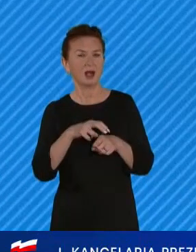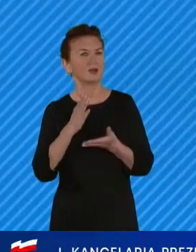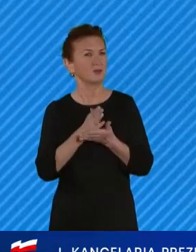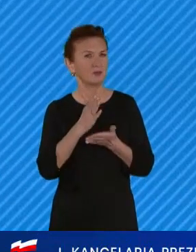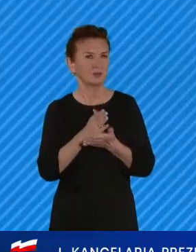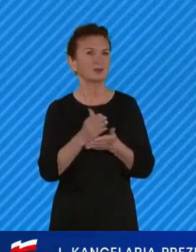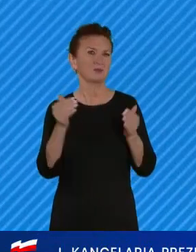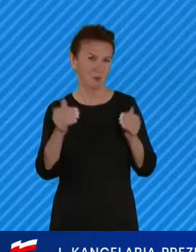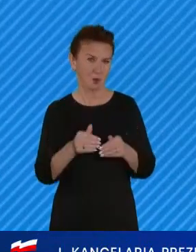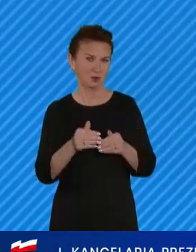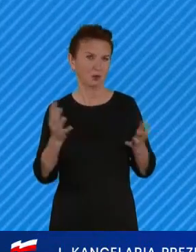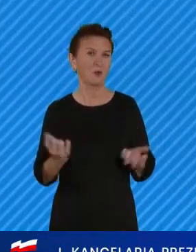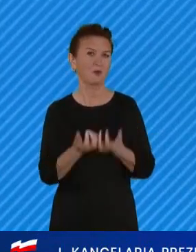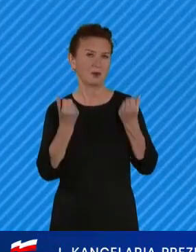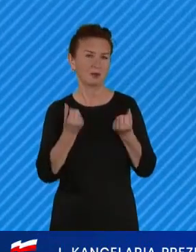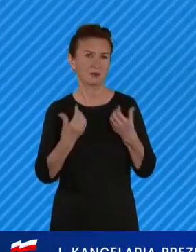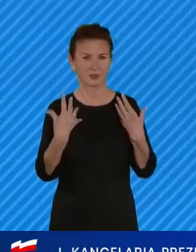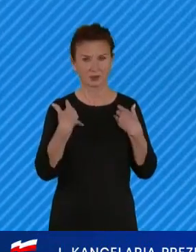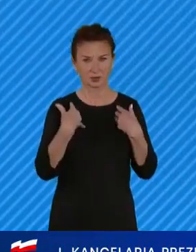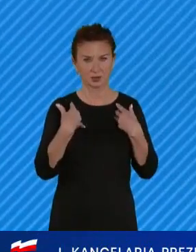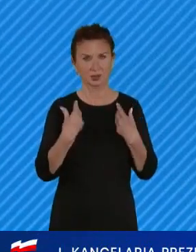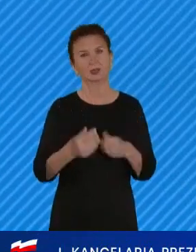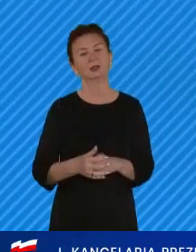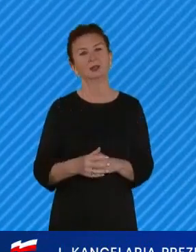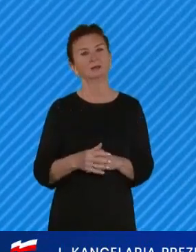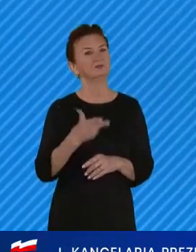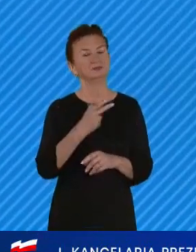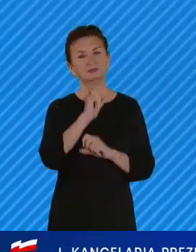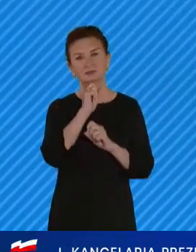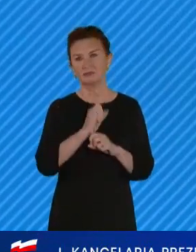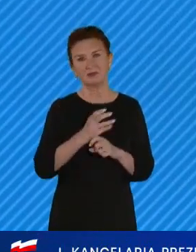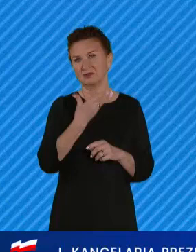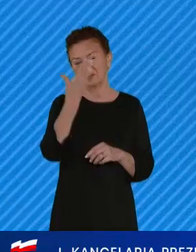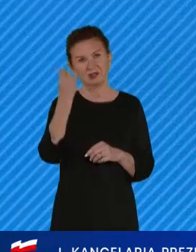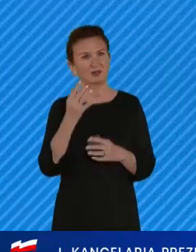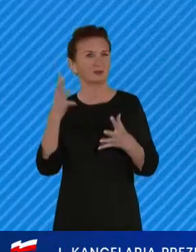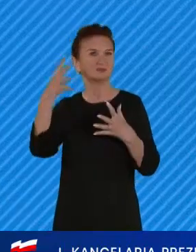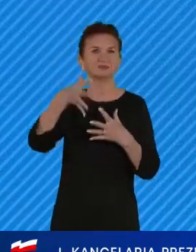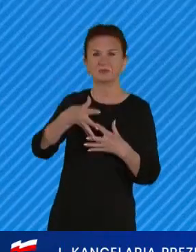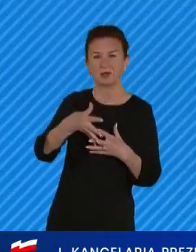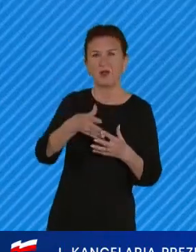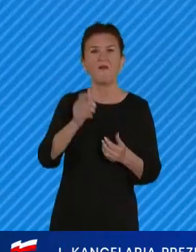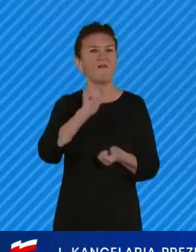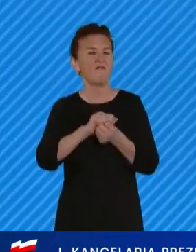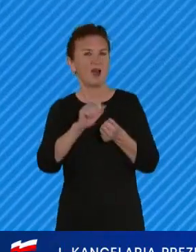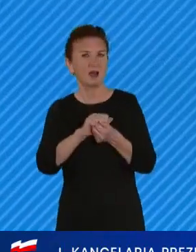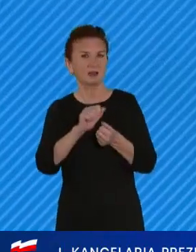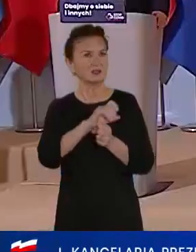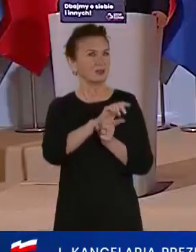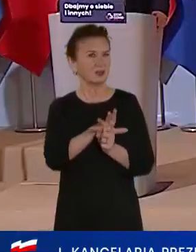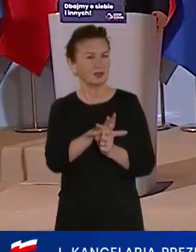się uratowaniem. Nikt tutaj nie jest demiurgiem. W tej walce z koronawirusem